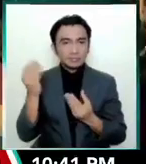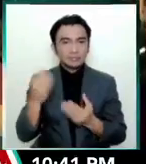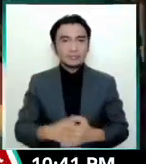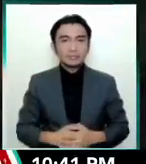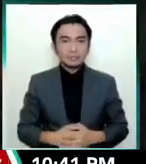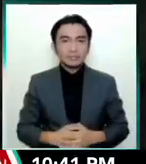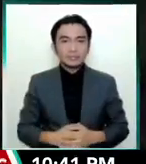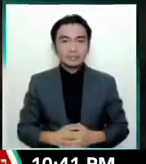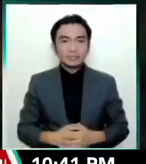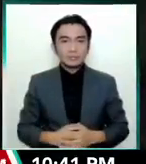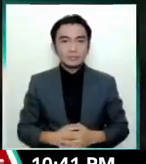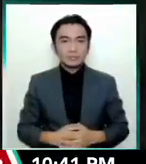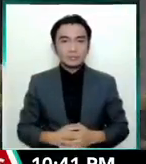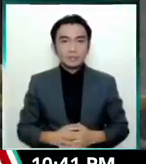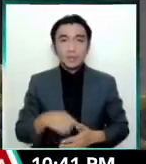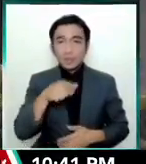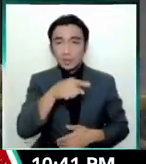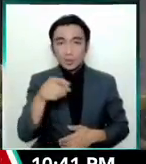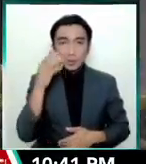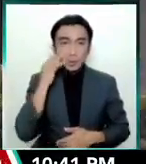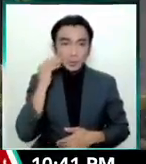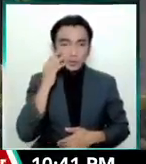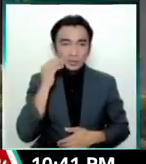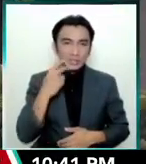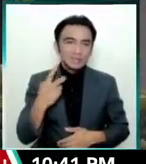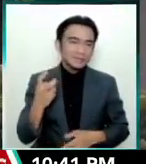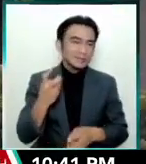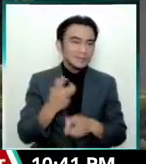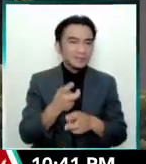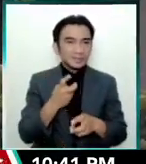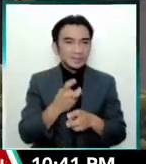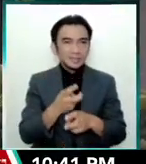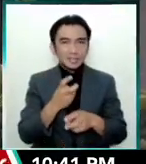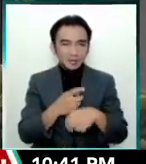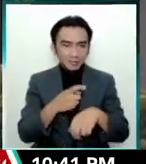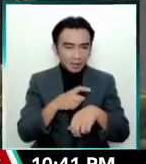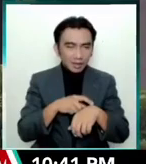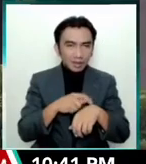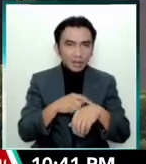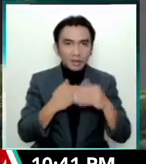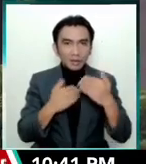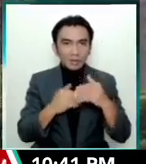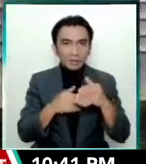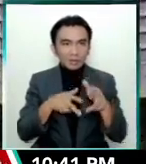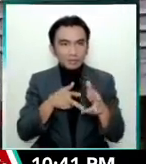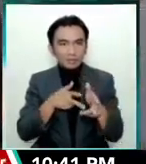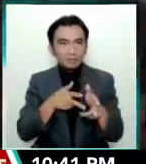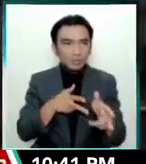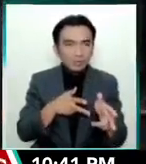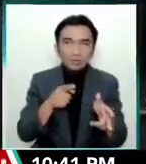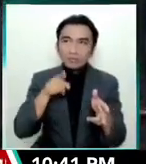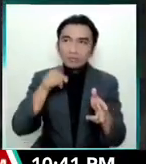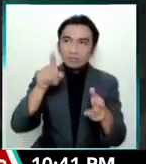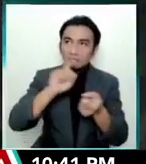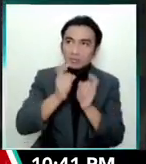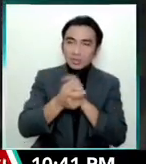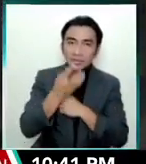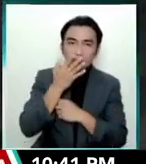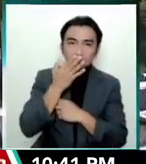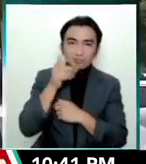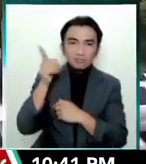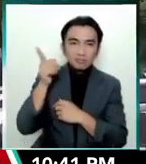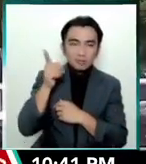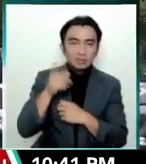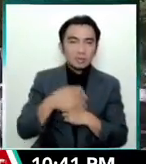Isa ka ba sa mga motoristang nahihirapang magtansya kung ang traffic light ay mag-iiba na ng kulay? Walang kaso yan kung may